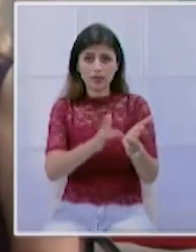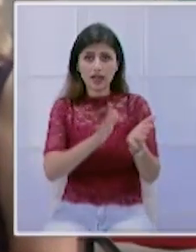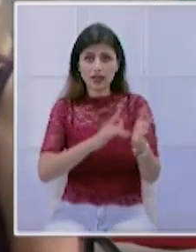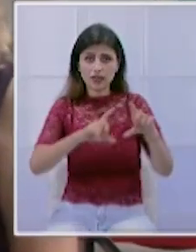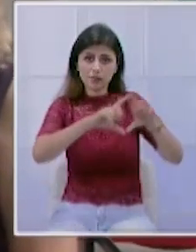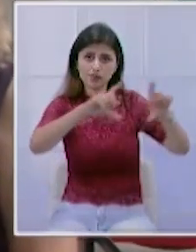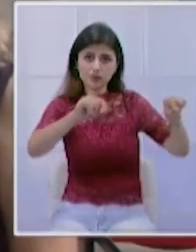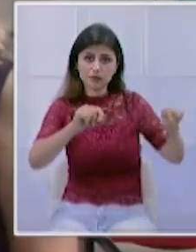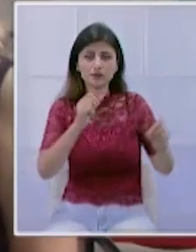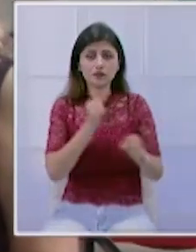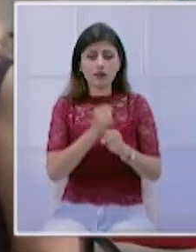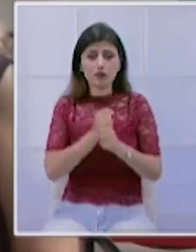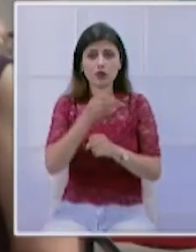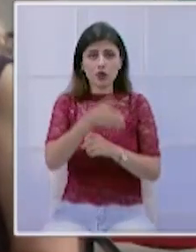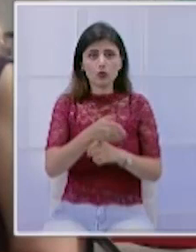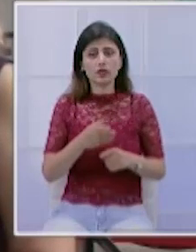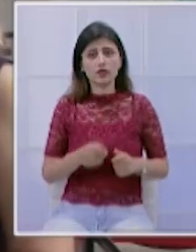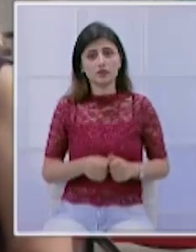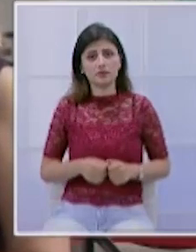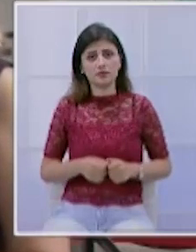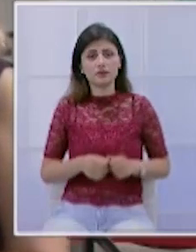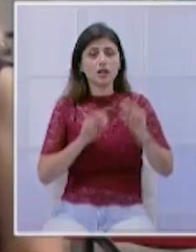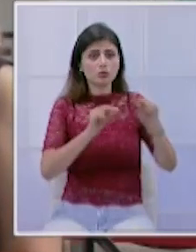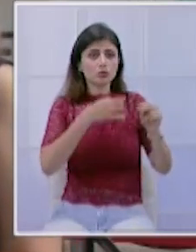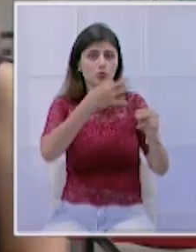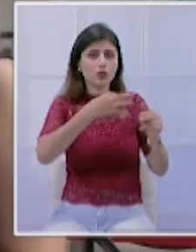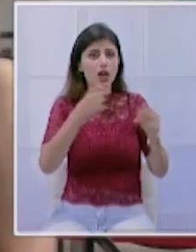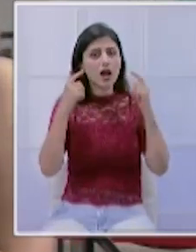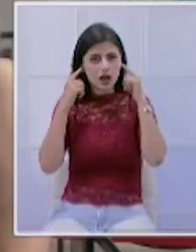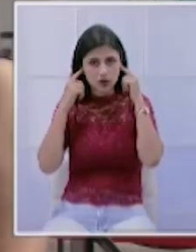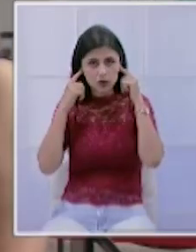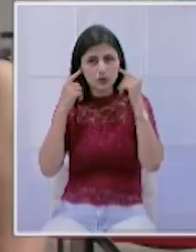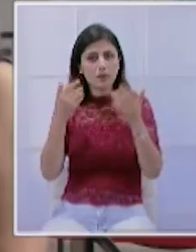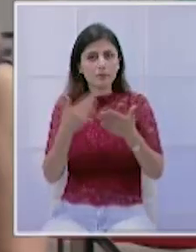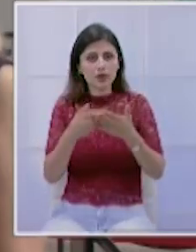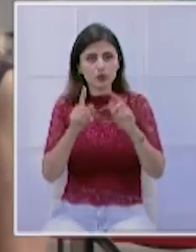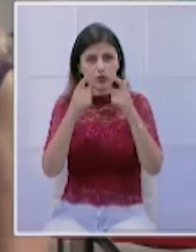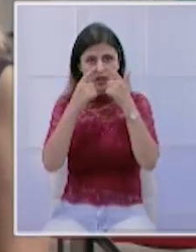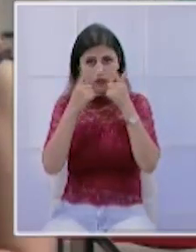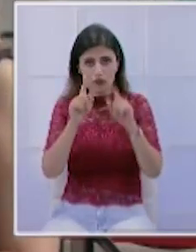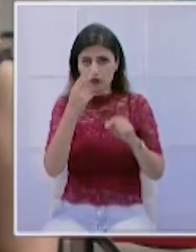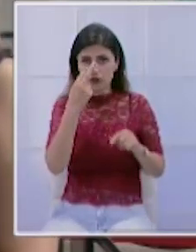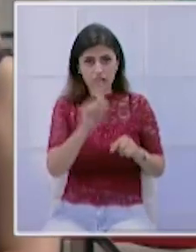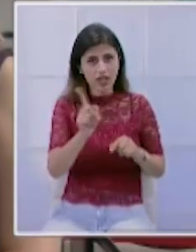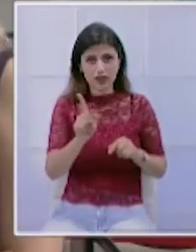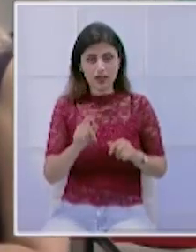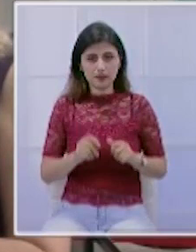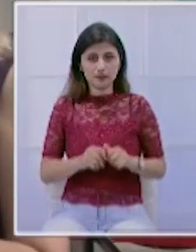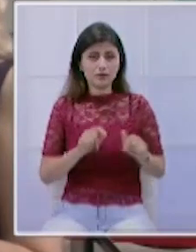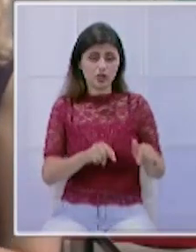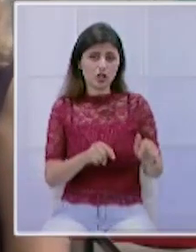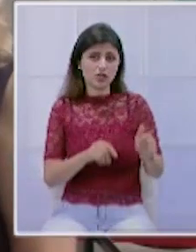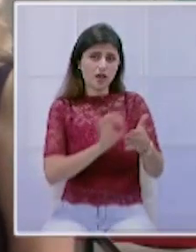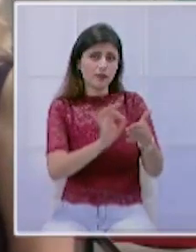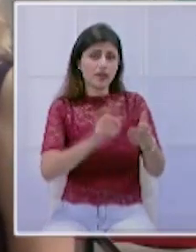instrucțiunile audio pentru nevăzători, deci aceste instrucțiuni de făcut și observat